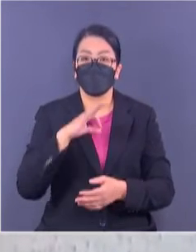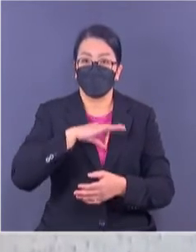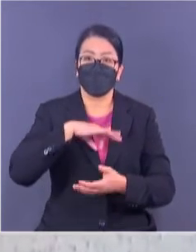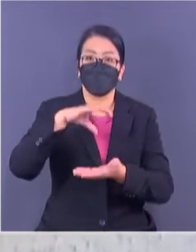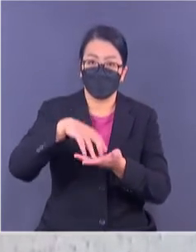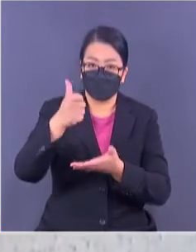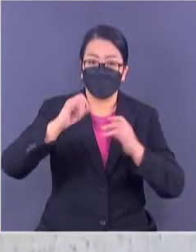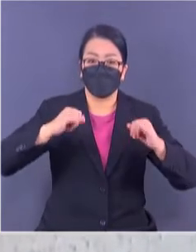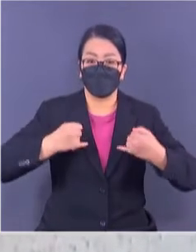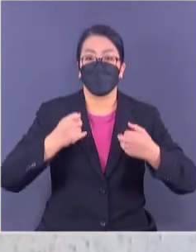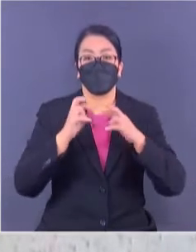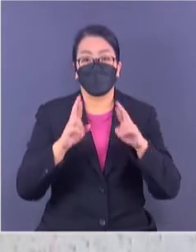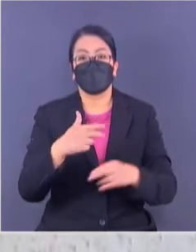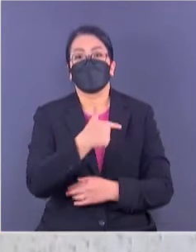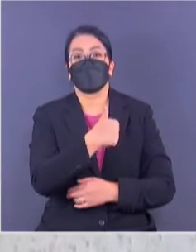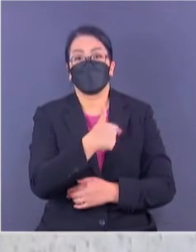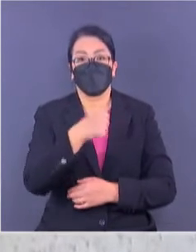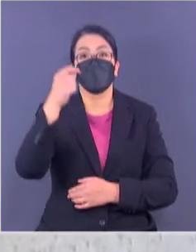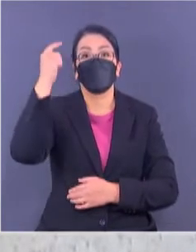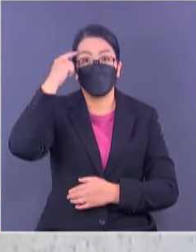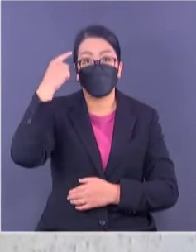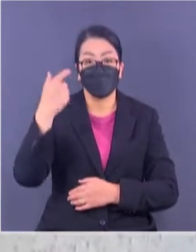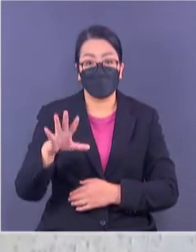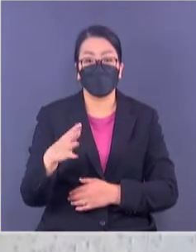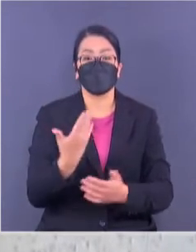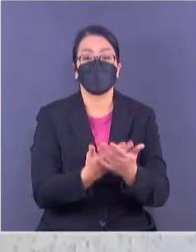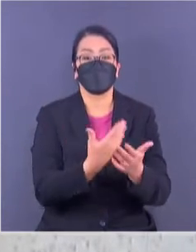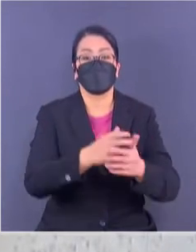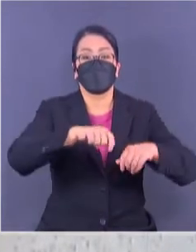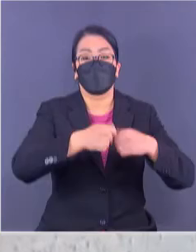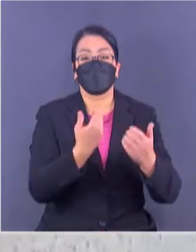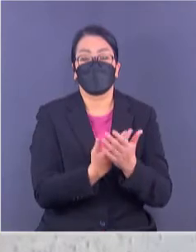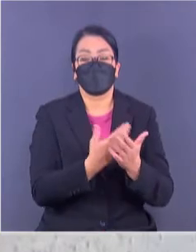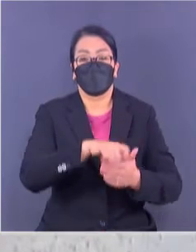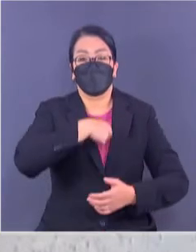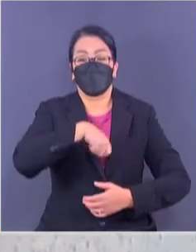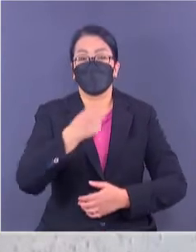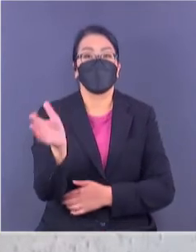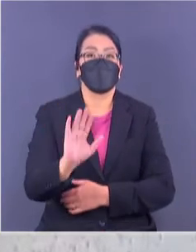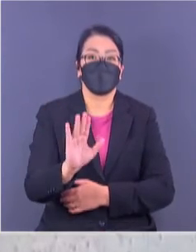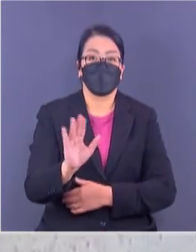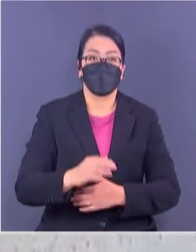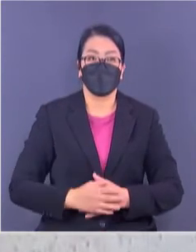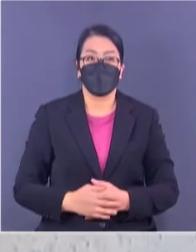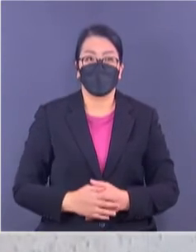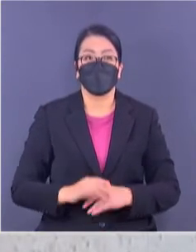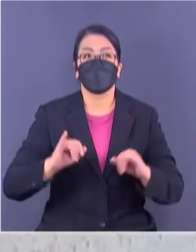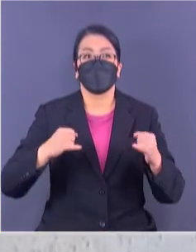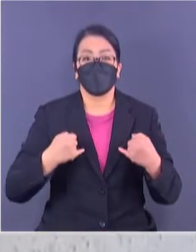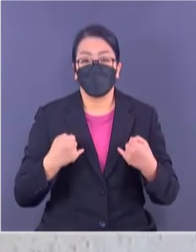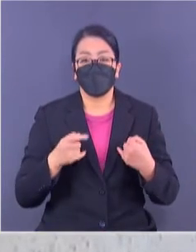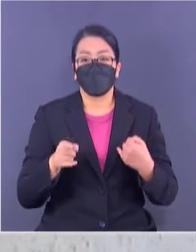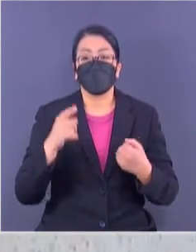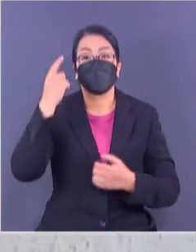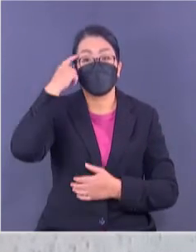กินที่เจ้าของร้านใจดีรู้เรื่องแล้วไม่คิดค่าน้ำ240บาทกับตนเอง ครับ ถือว่าเสียรู